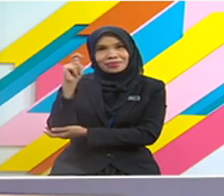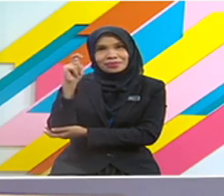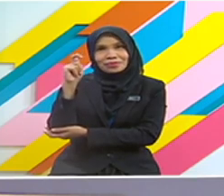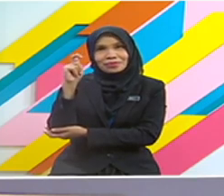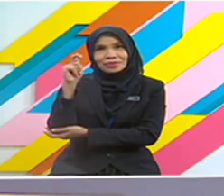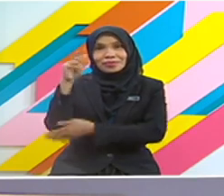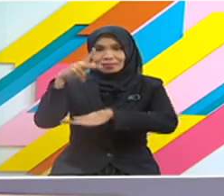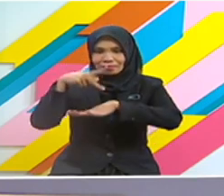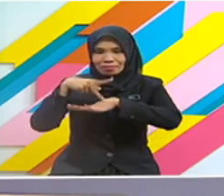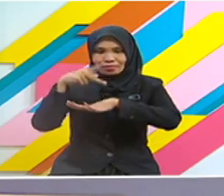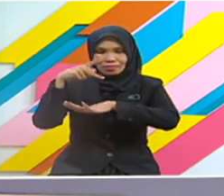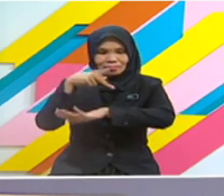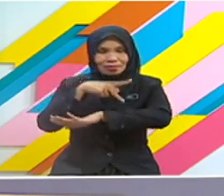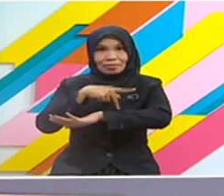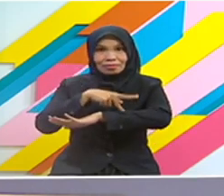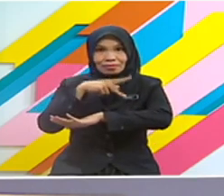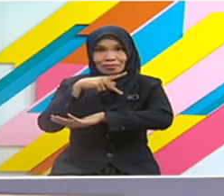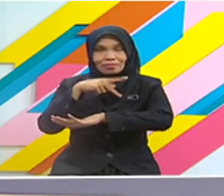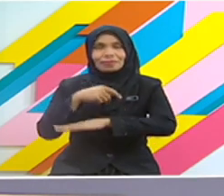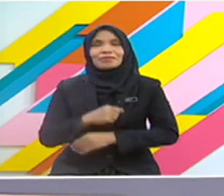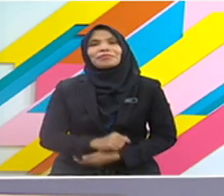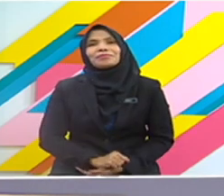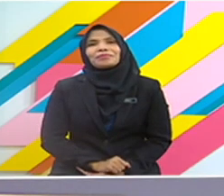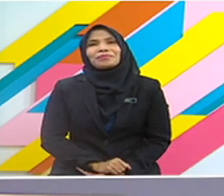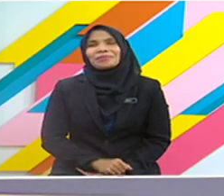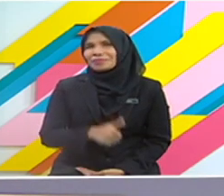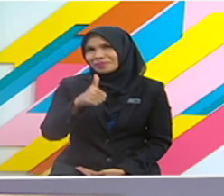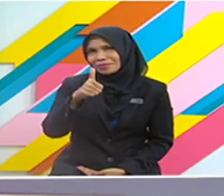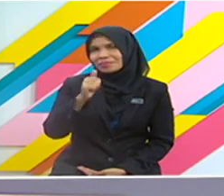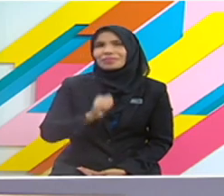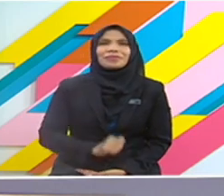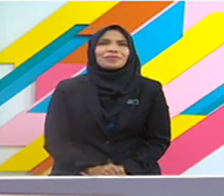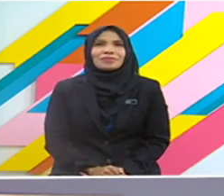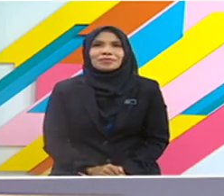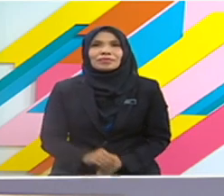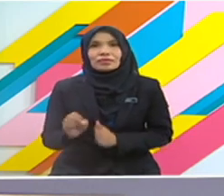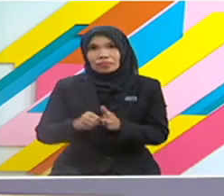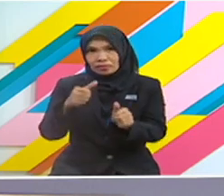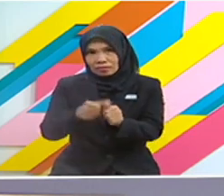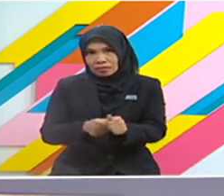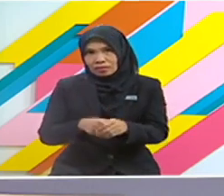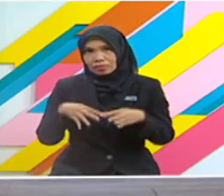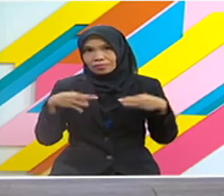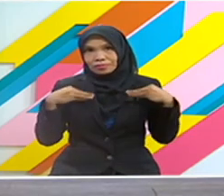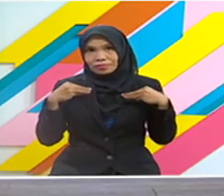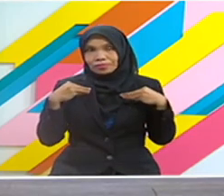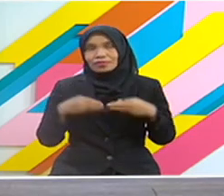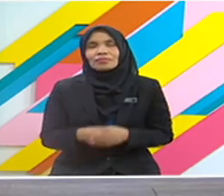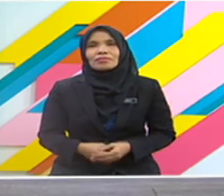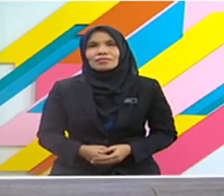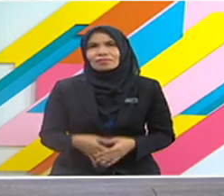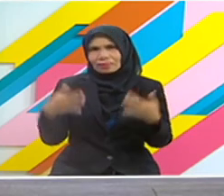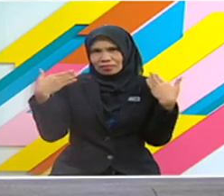T. Kulit. Kulit. Okey, bagus. Okey. Setiap organ ini mempunyai